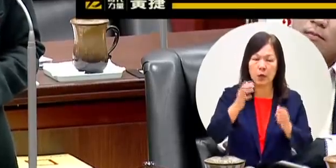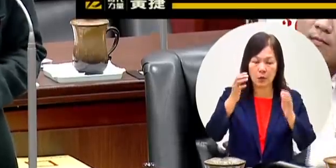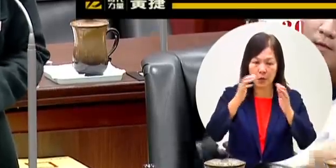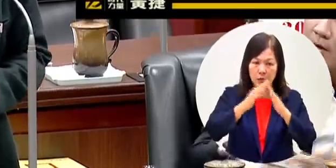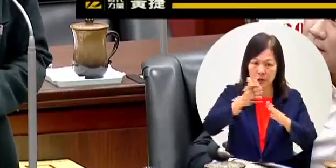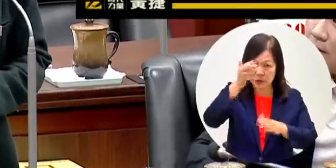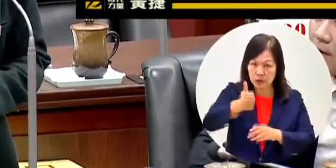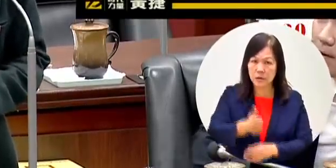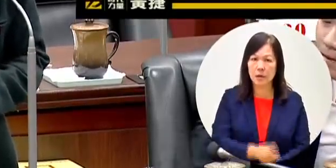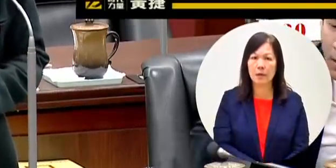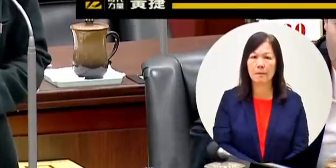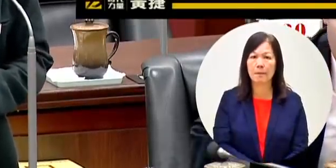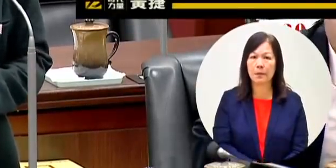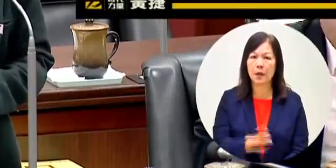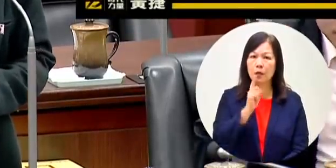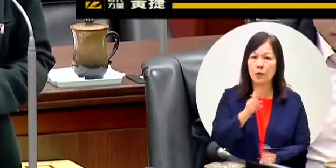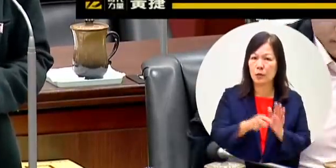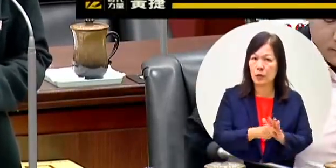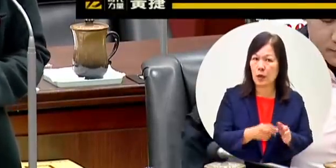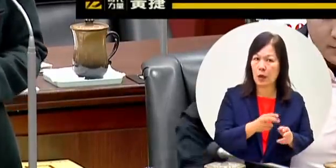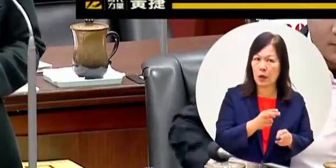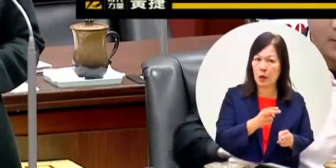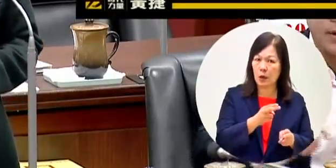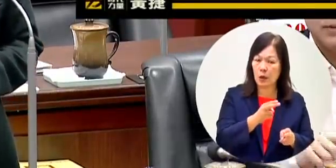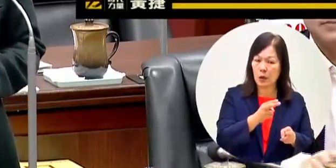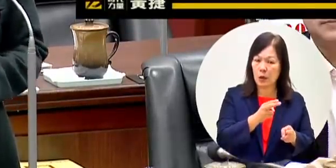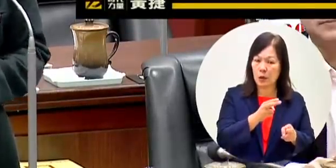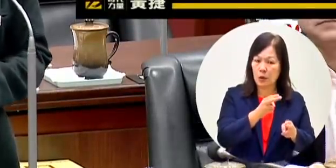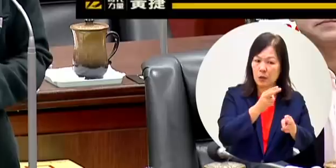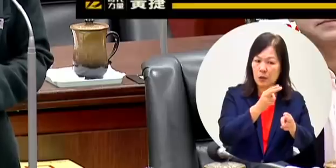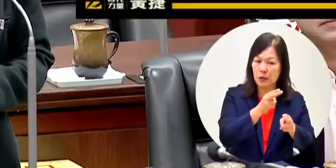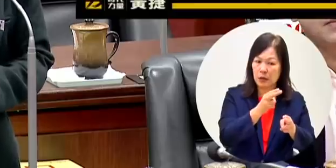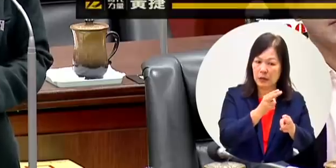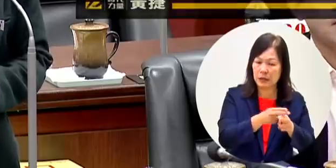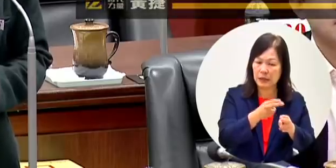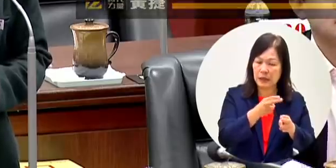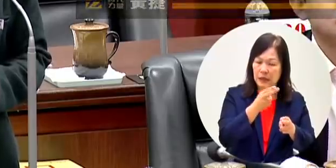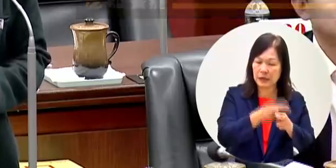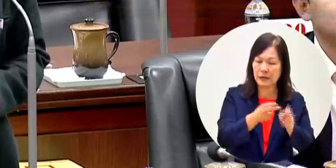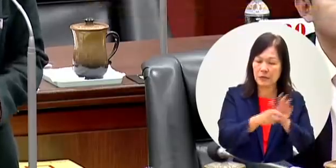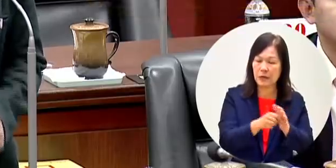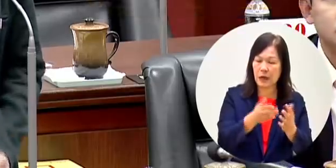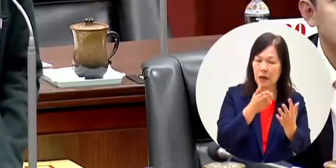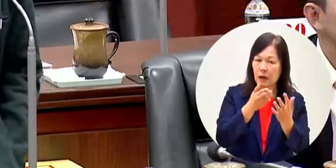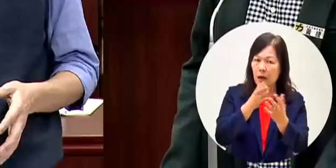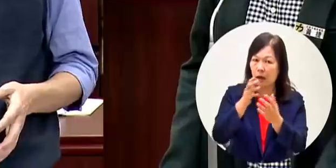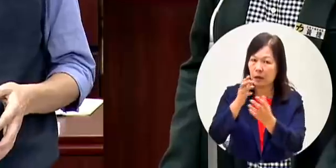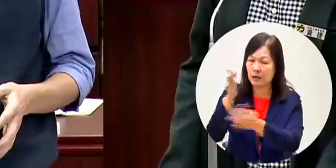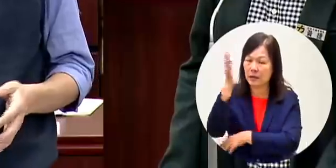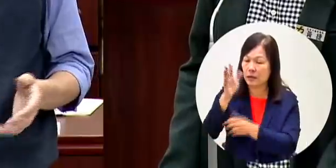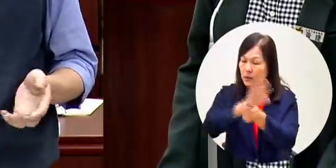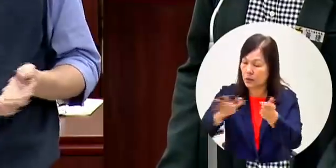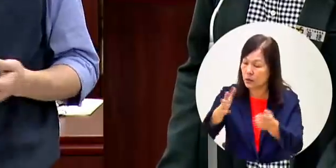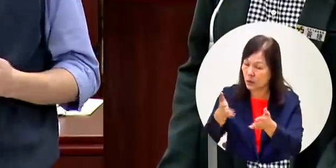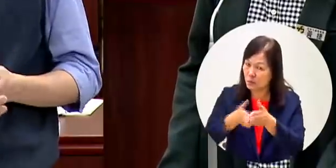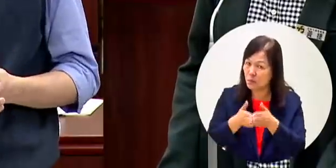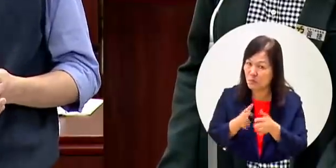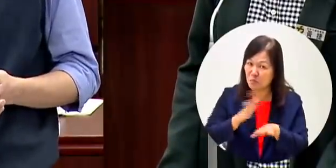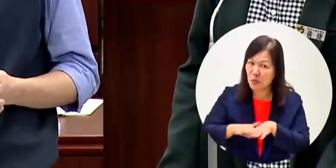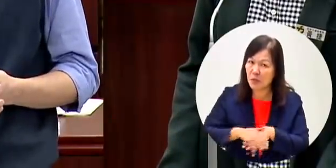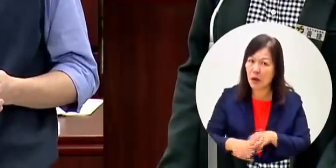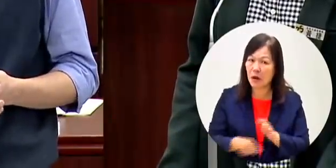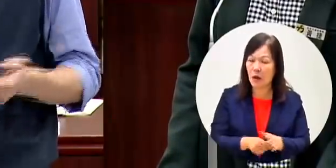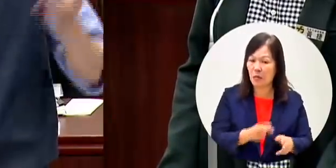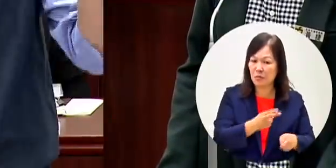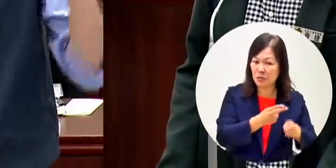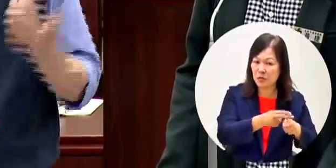预政治吗？ 来，市长答我来。 我觉得宗教是宗教，政治是